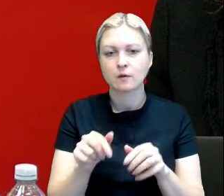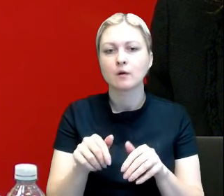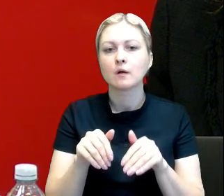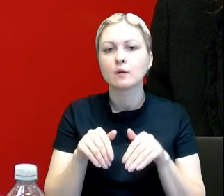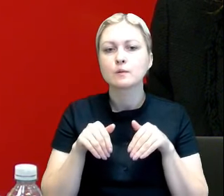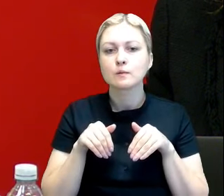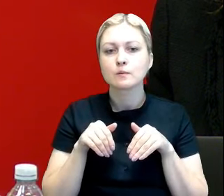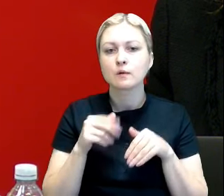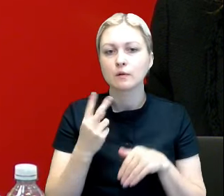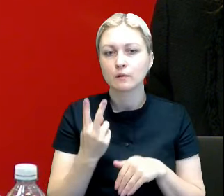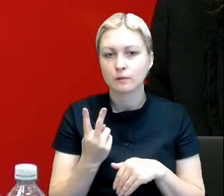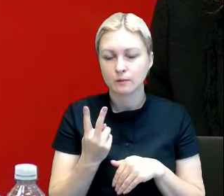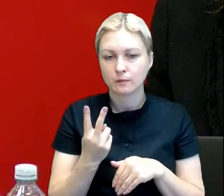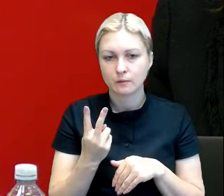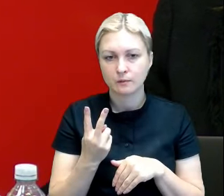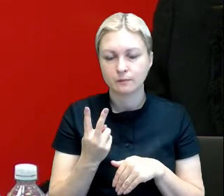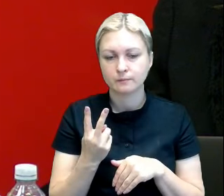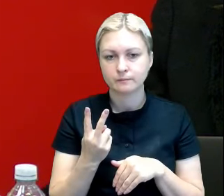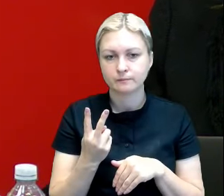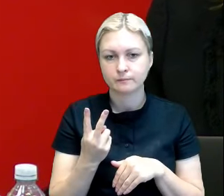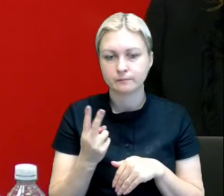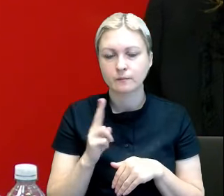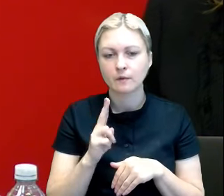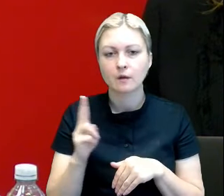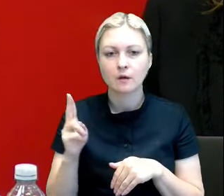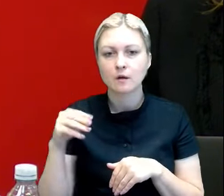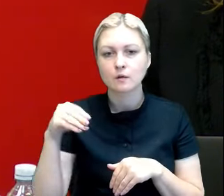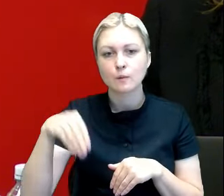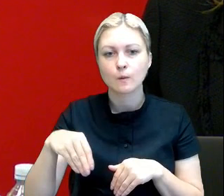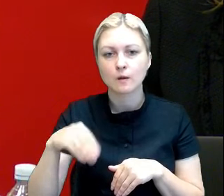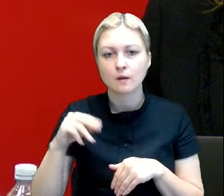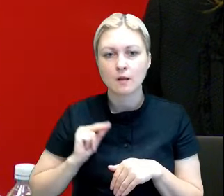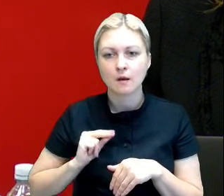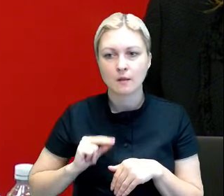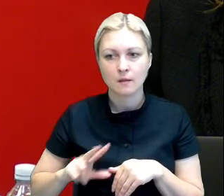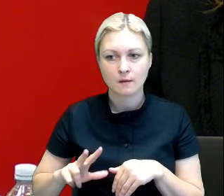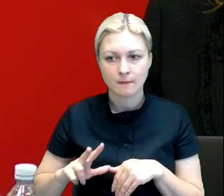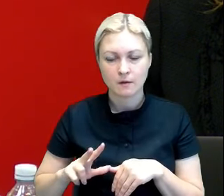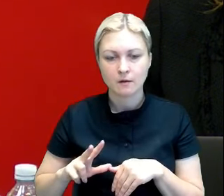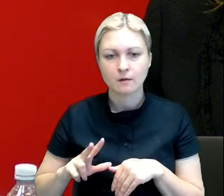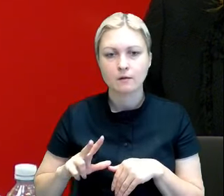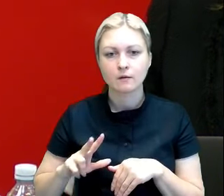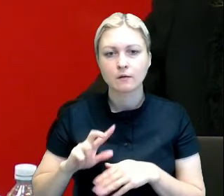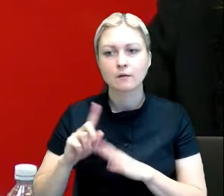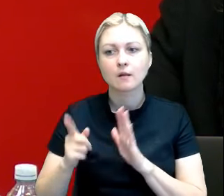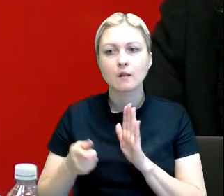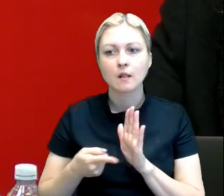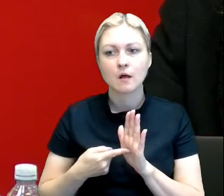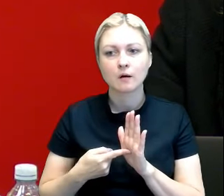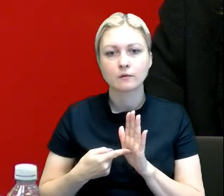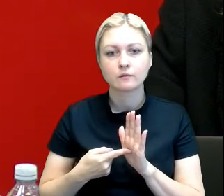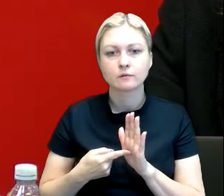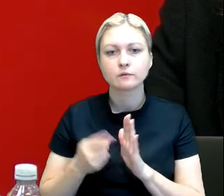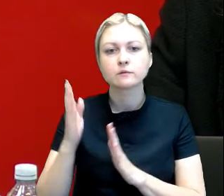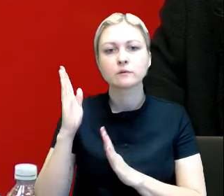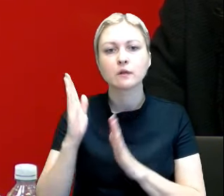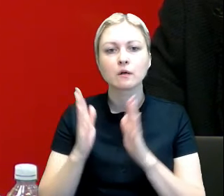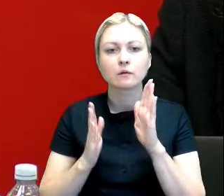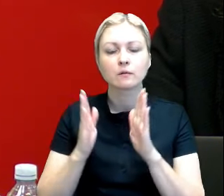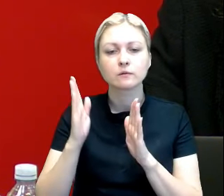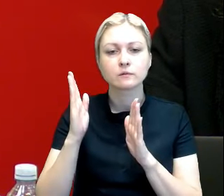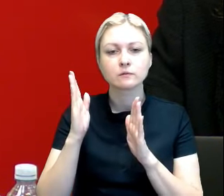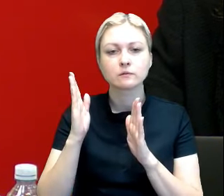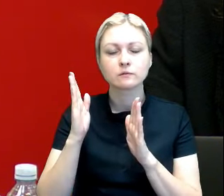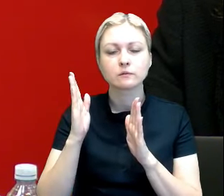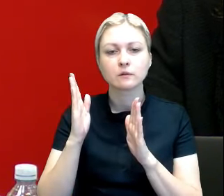tie kurie neturi galimybės balsuoti per sistemą klausiu kas esate už